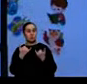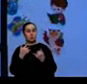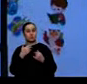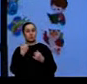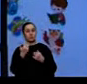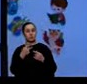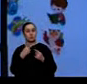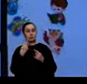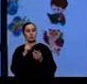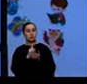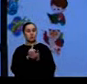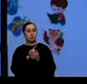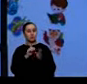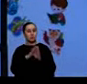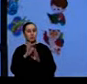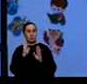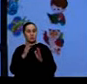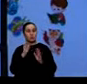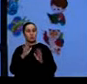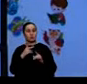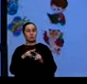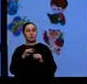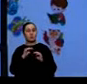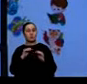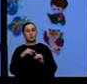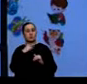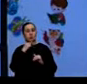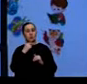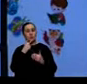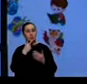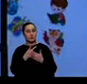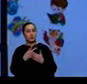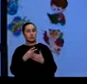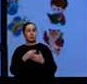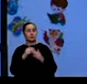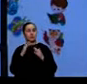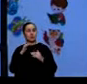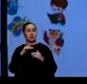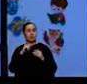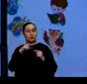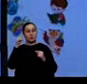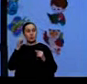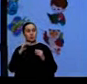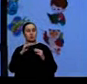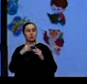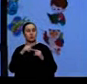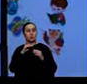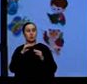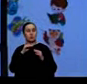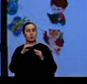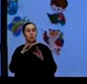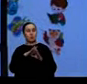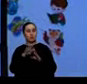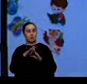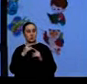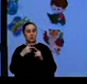hozir siz ikkinchi misolni bajarasiz, lekin bolajonlar, diqqat qiling. Kattaliklar ustida amallar